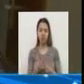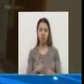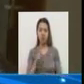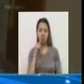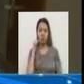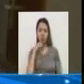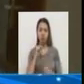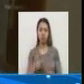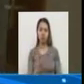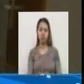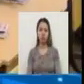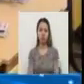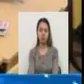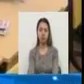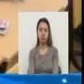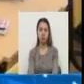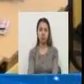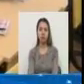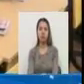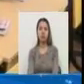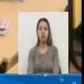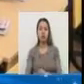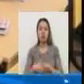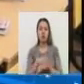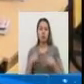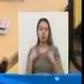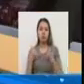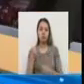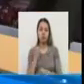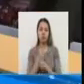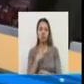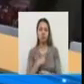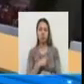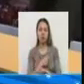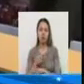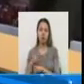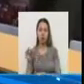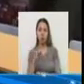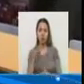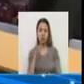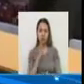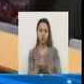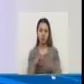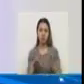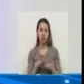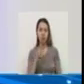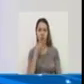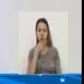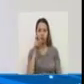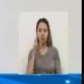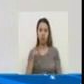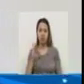уақытты үнемдеуге мүмкіндік береді. Айта кетейік, халыққа қызмет көрсету орталығында өзін өзі басқару органдары бар. Мұнда кез келген